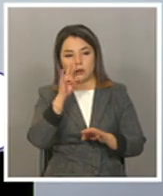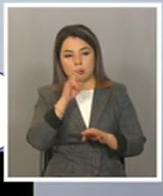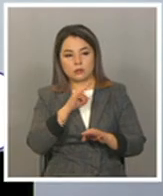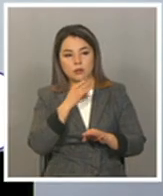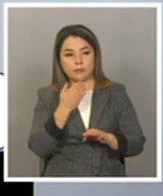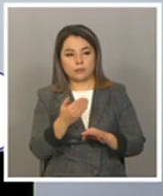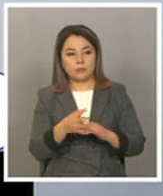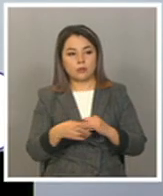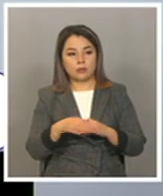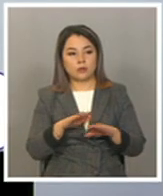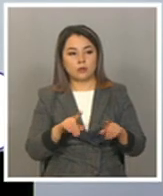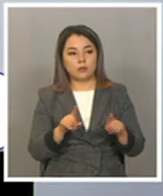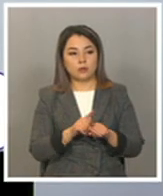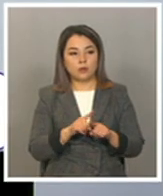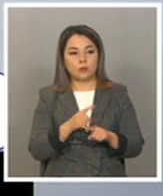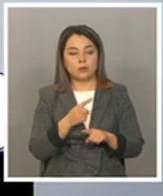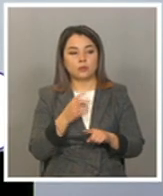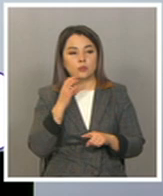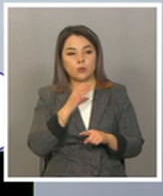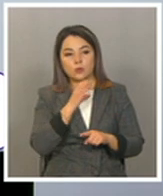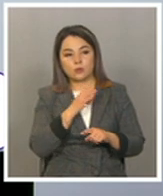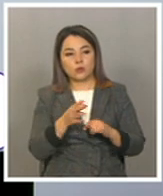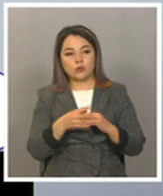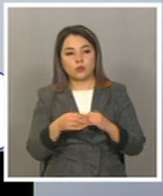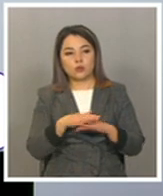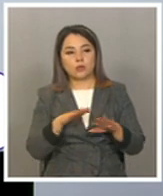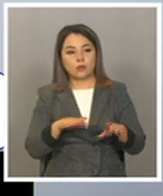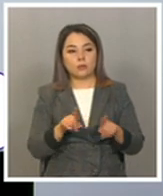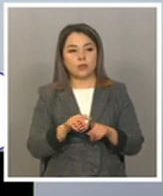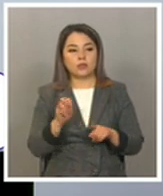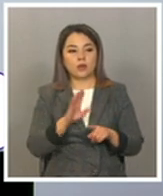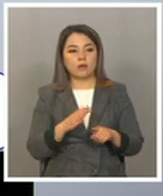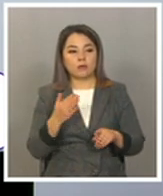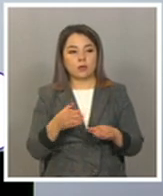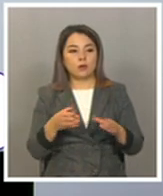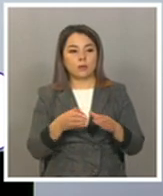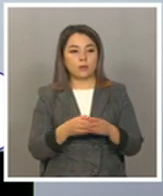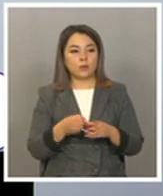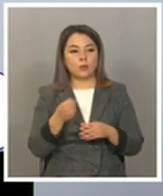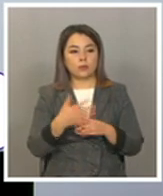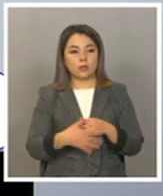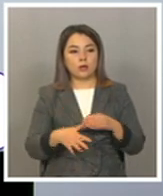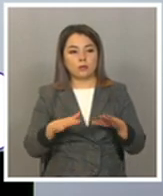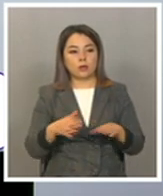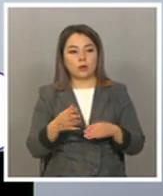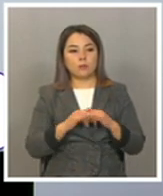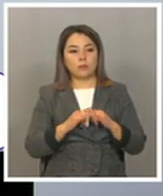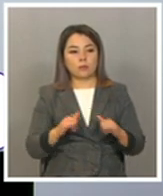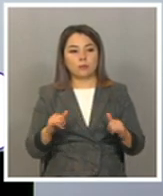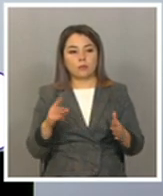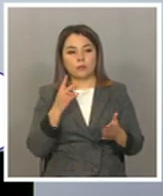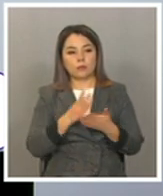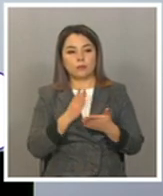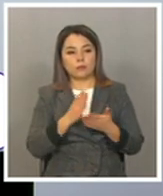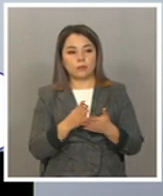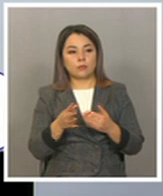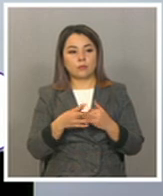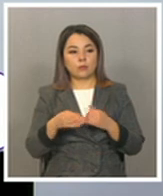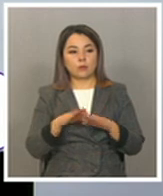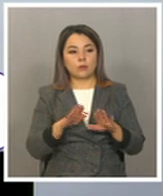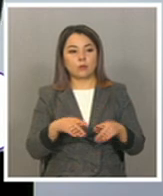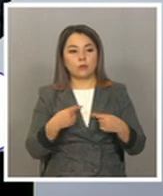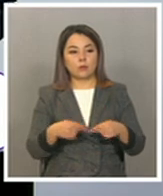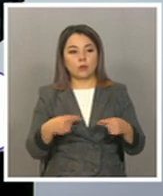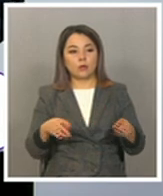солтүстігінде, яғни солтүстік жарты шарда орналасқан Евразия материгінің орталық бөлігін алып жатыр. Яғни басқа аумақтардағы табиғат